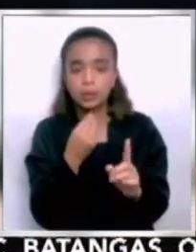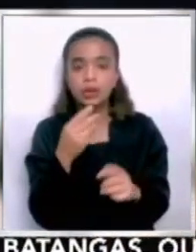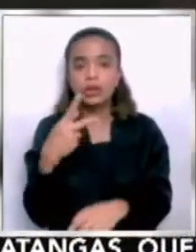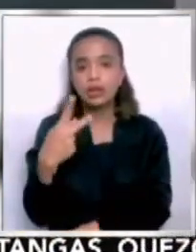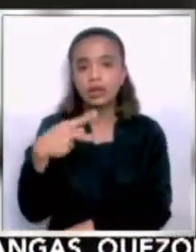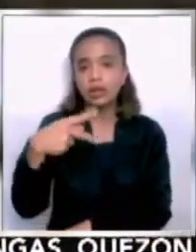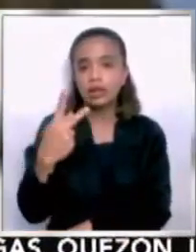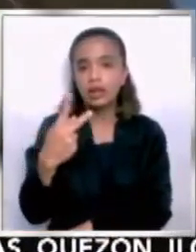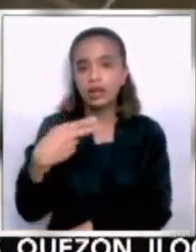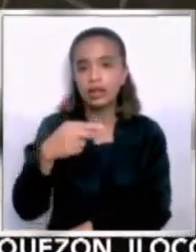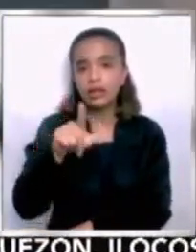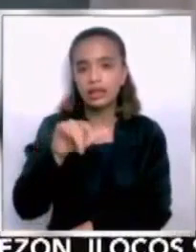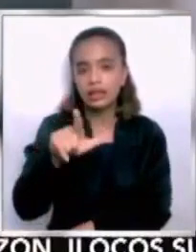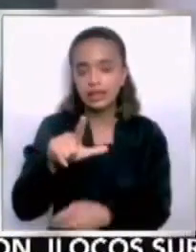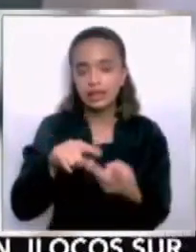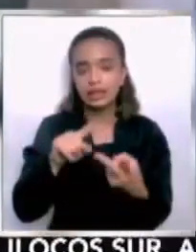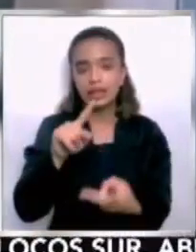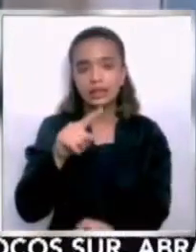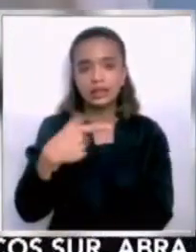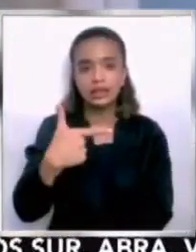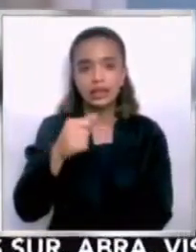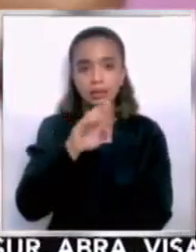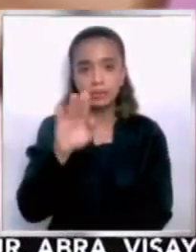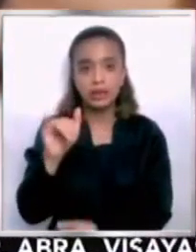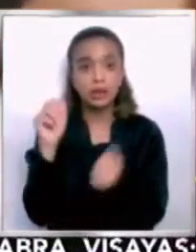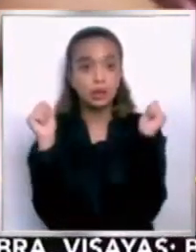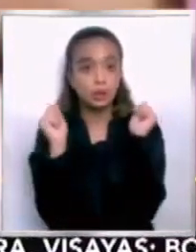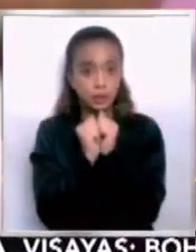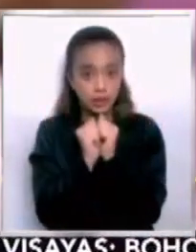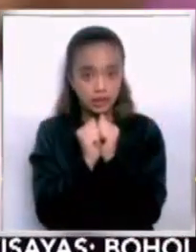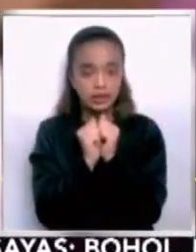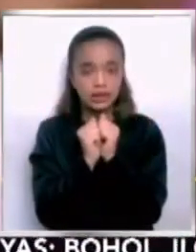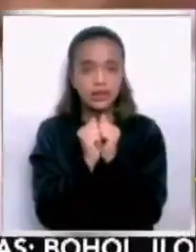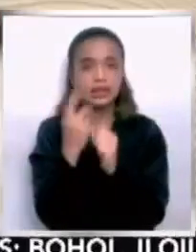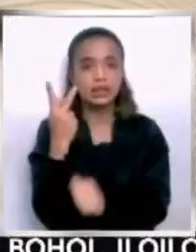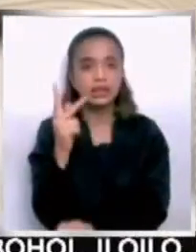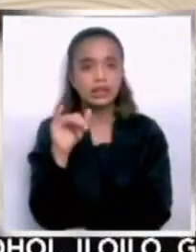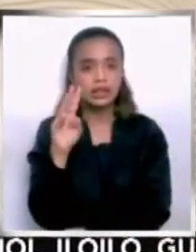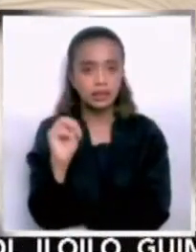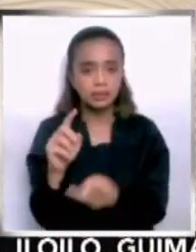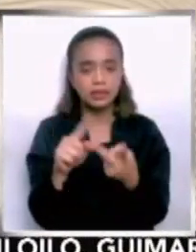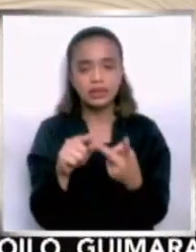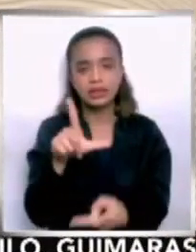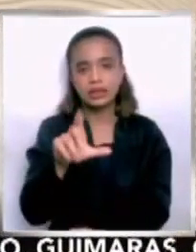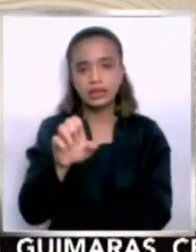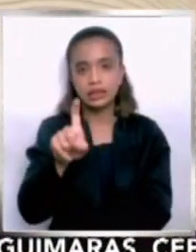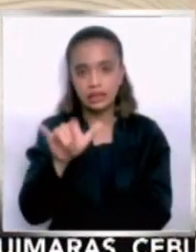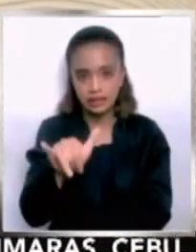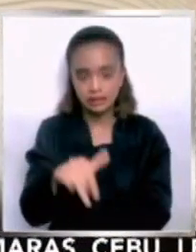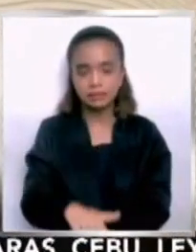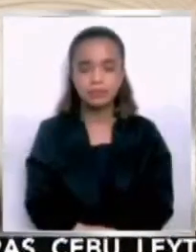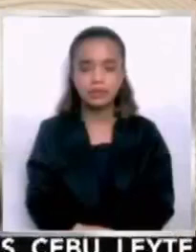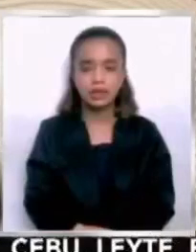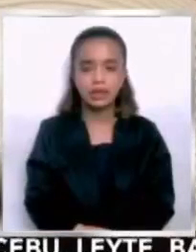Garcia. Makakasama nila dito sina Kim De Leon at Lexi Gonzalez. Being part of it is